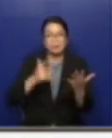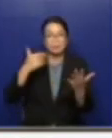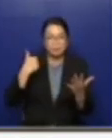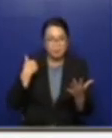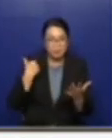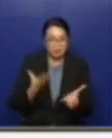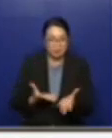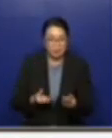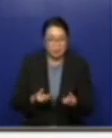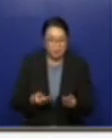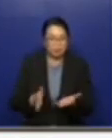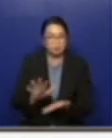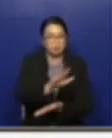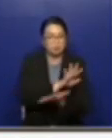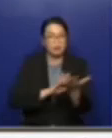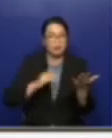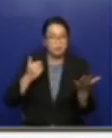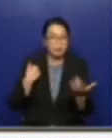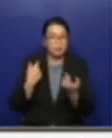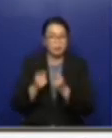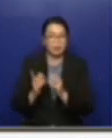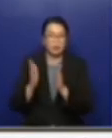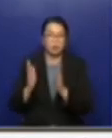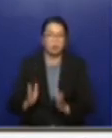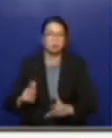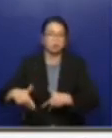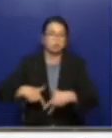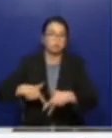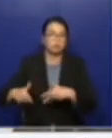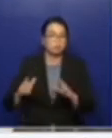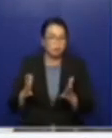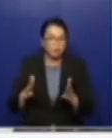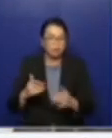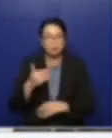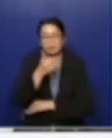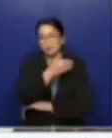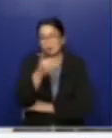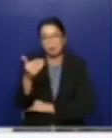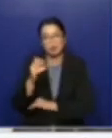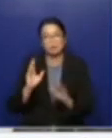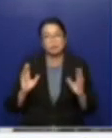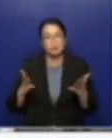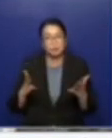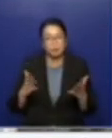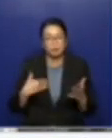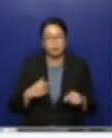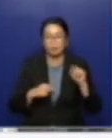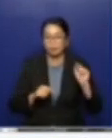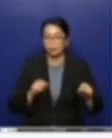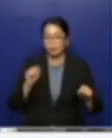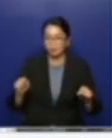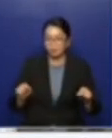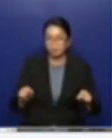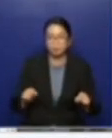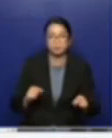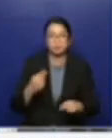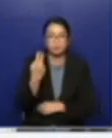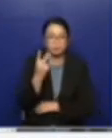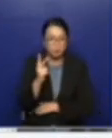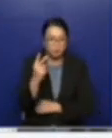นไม่มีที่ดินก็ไม่ใช่ชาติเพราะฉะนั้นองค์ประกอบ2ข้อนี้คือเป็นสาระสำคัญของรั